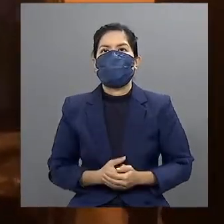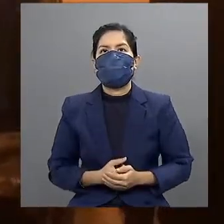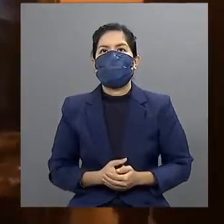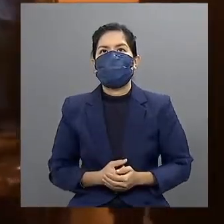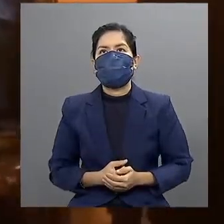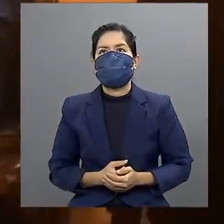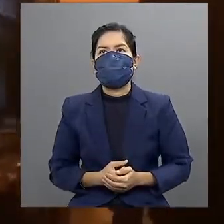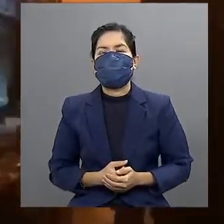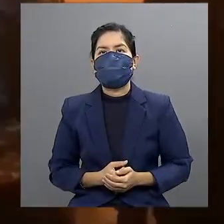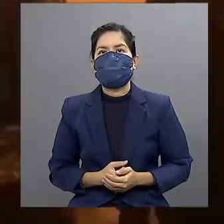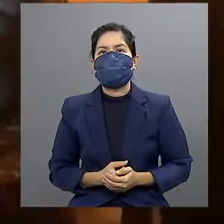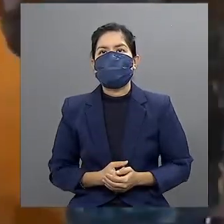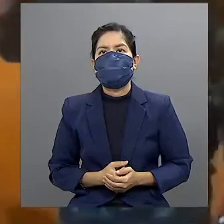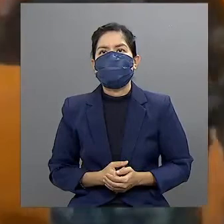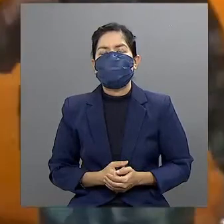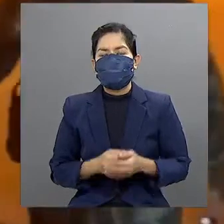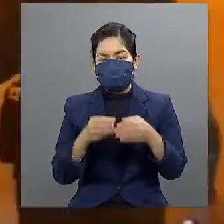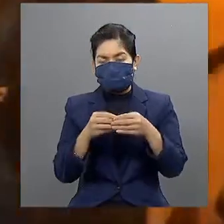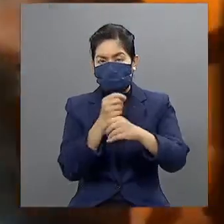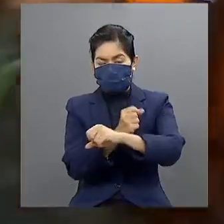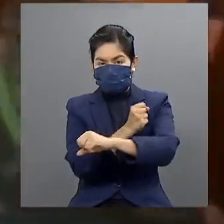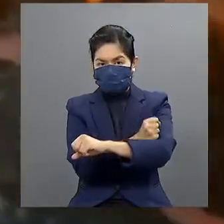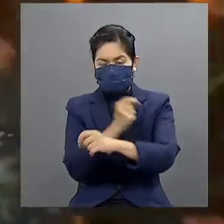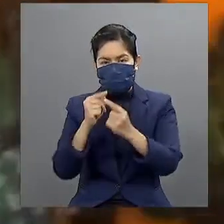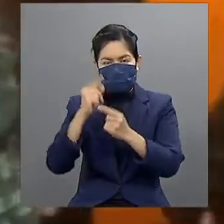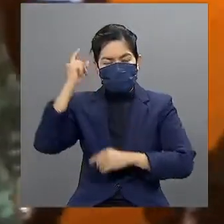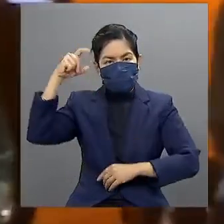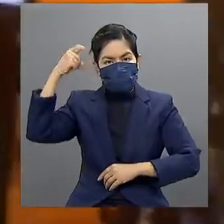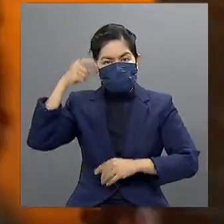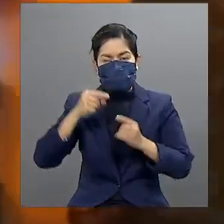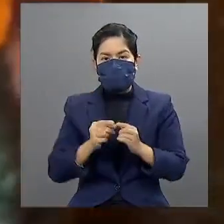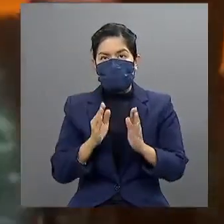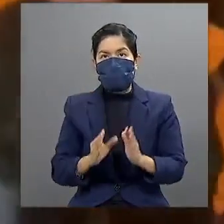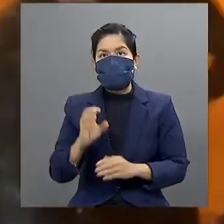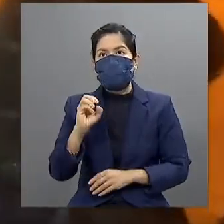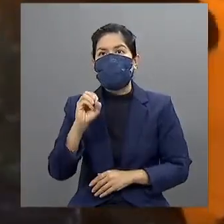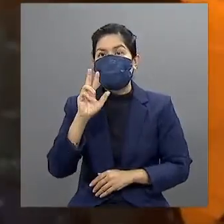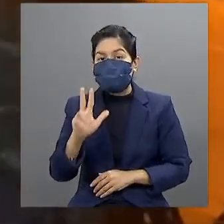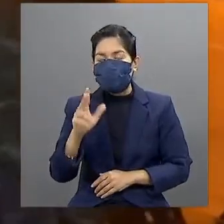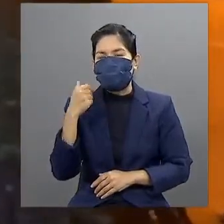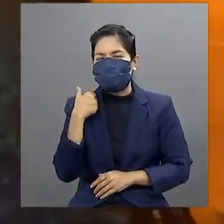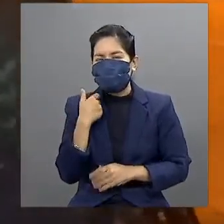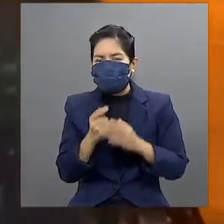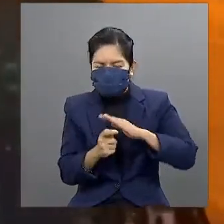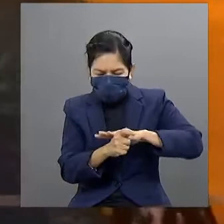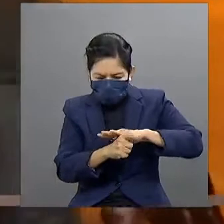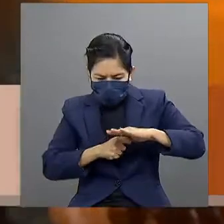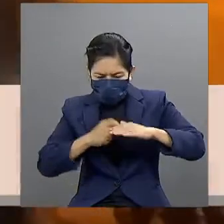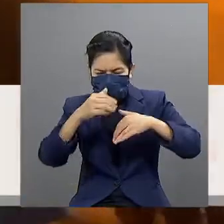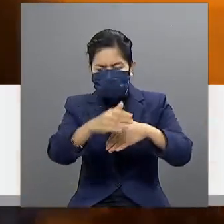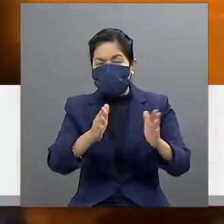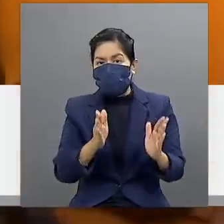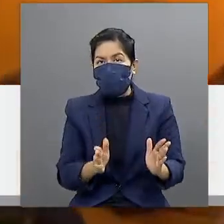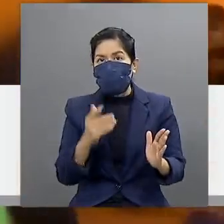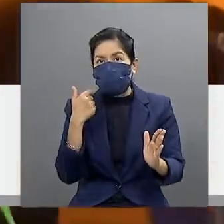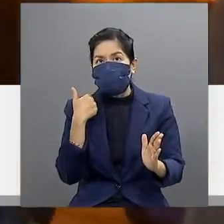ที่ เป็นแรงงานชาวเมียนมา53คนเลยนะคะแออัดกันอยู่ที่ช่องใต้ช่องลับใต้ถุงผักบริเว